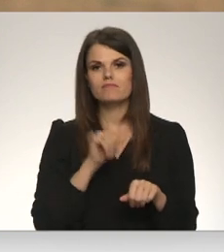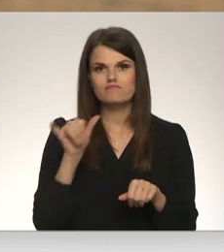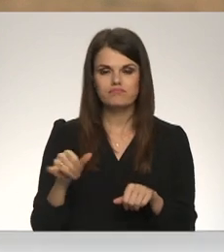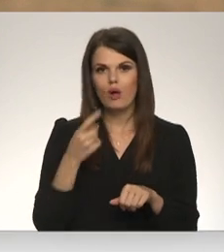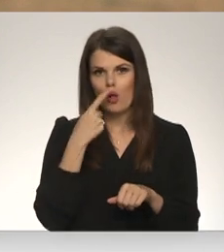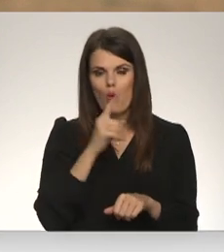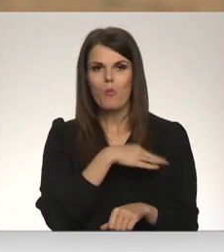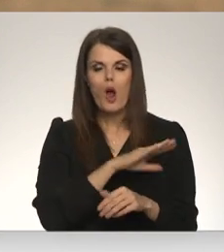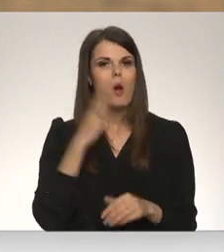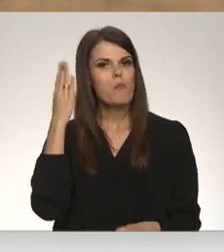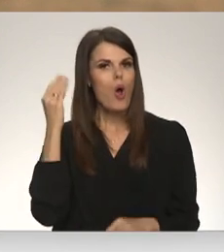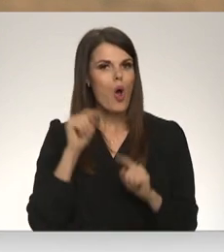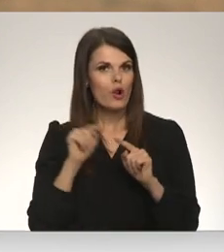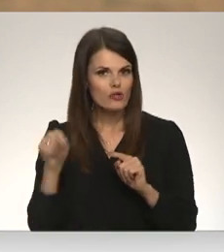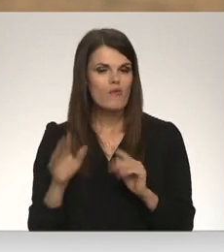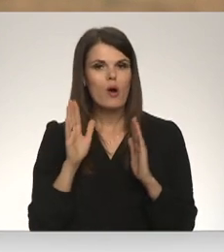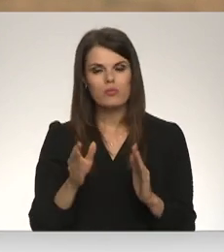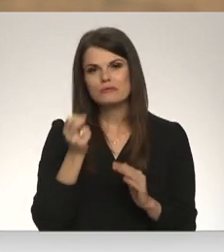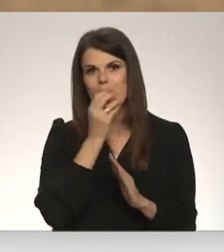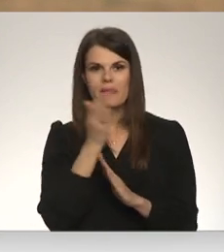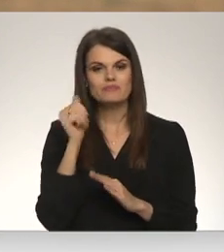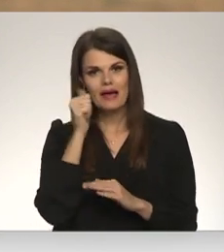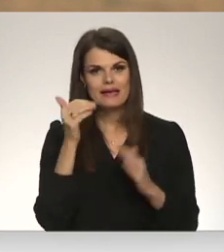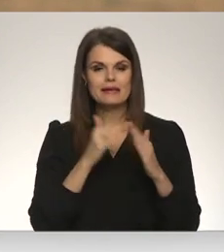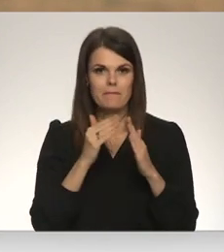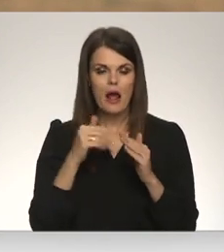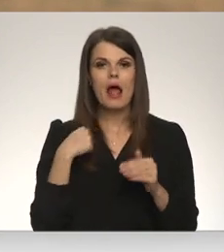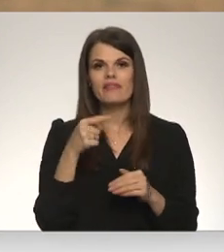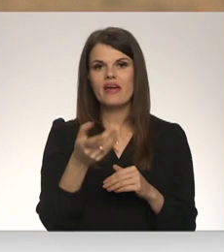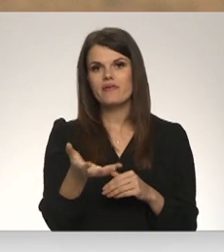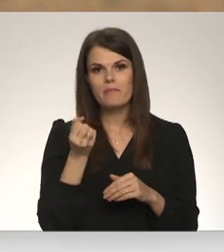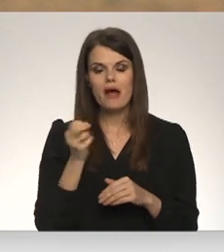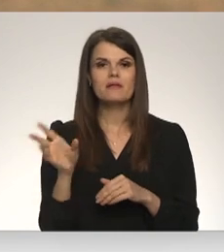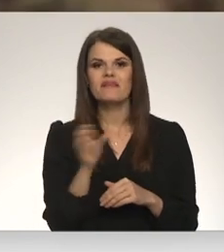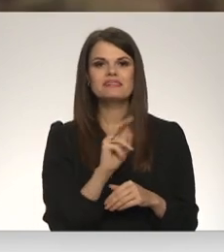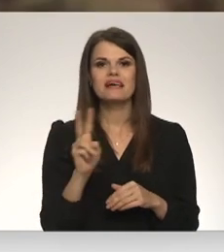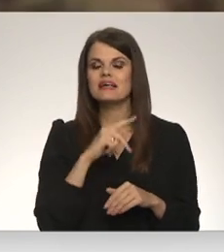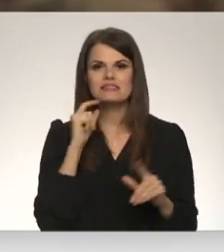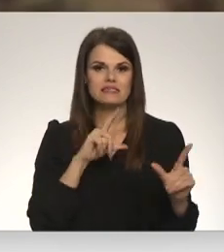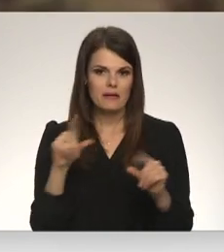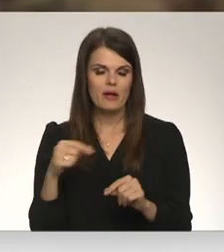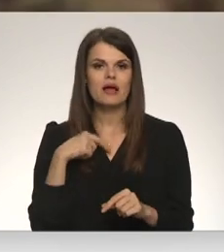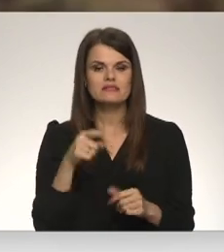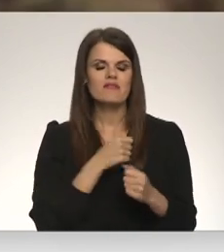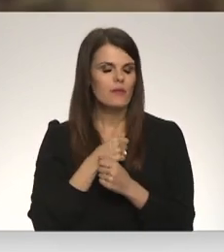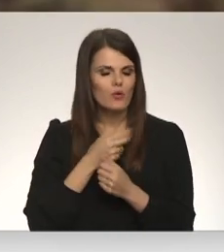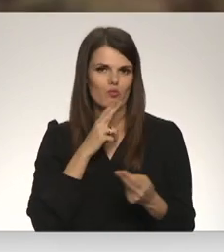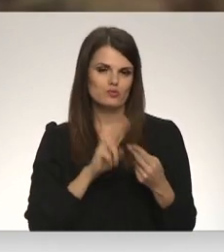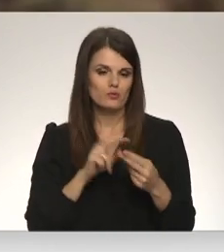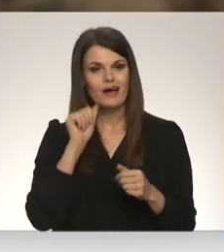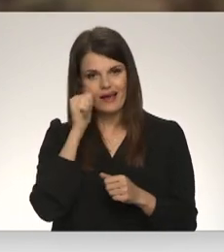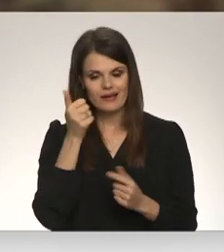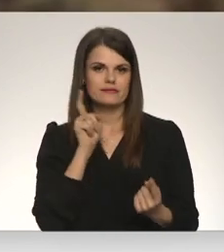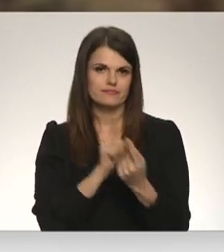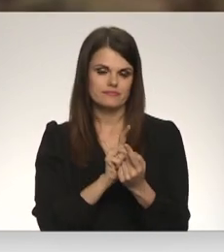līdz Moldovai. Es būšu pēcpusdienā rīt mājās, paņemšu tevi un visus, kas gribēs aizbraukt. Es tevi mīlu, skūpstu, rīt